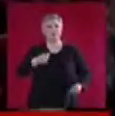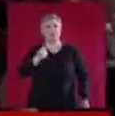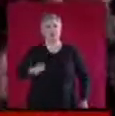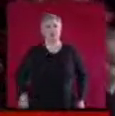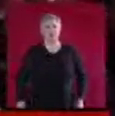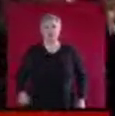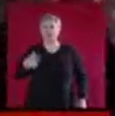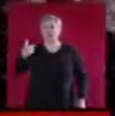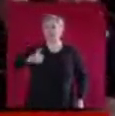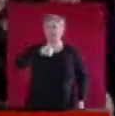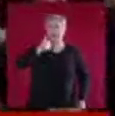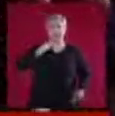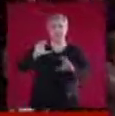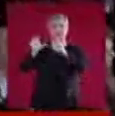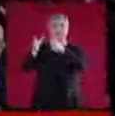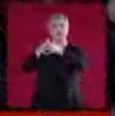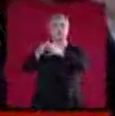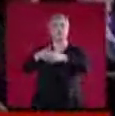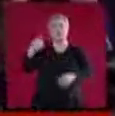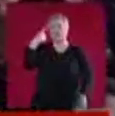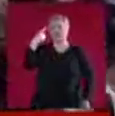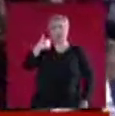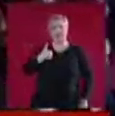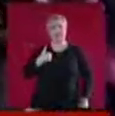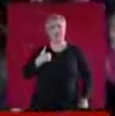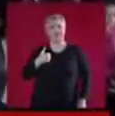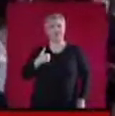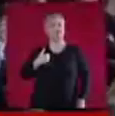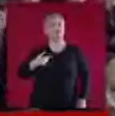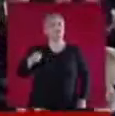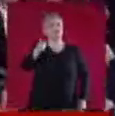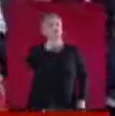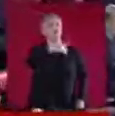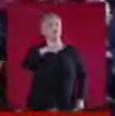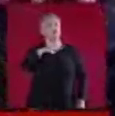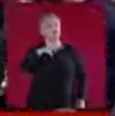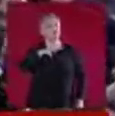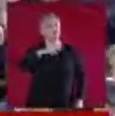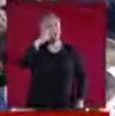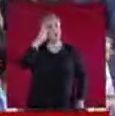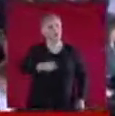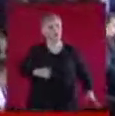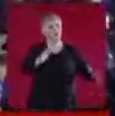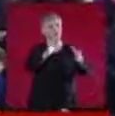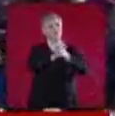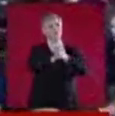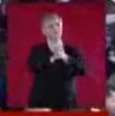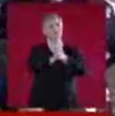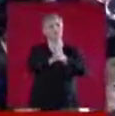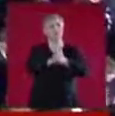δάχτυλο και αυτός ο κόσμος συσπειρώνεται ξανά ενεργά και δυνα στην